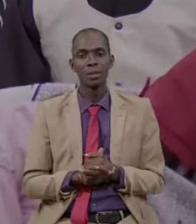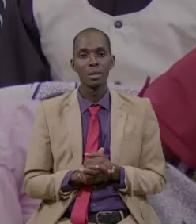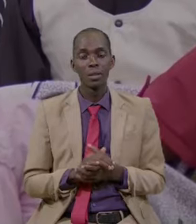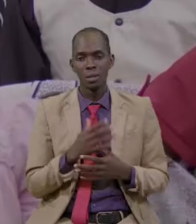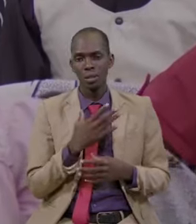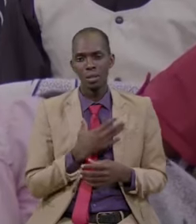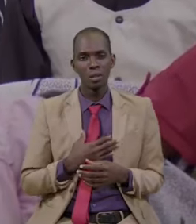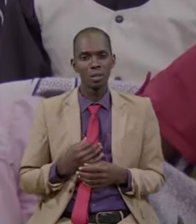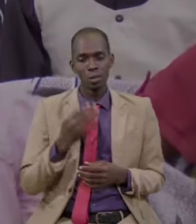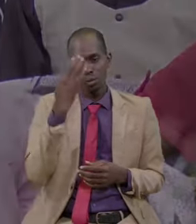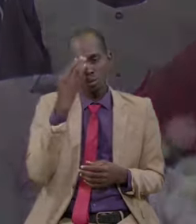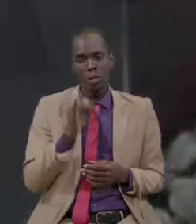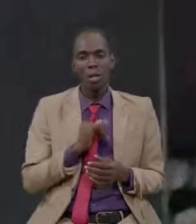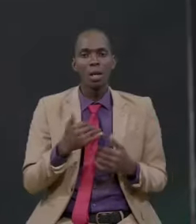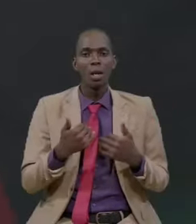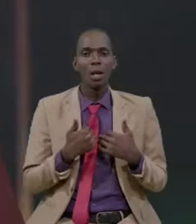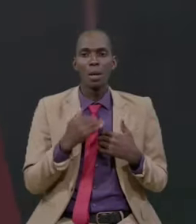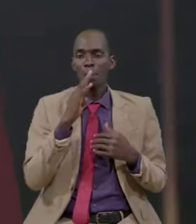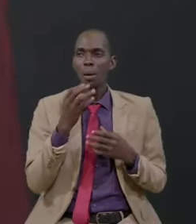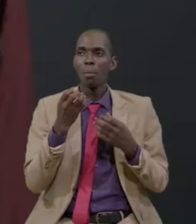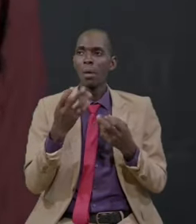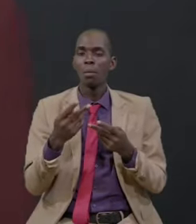J'ai été à plusieurs endroits.